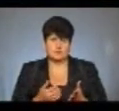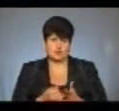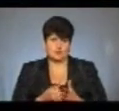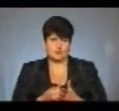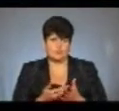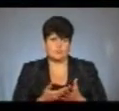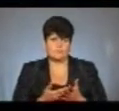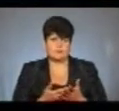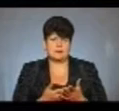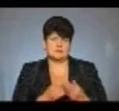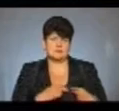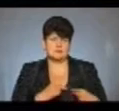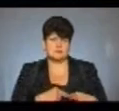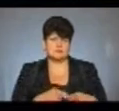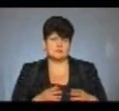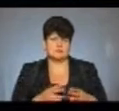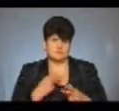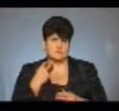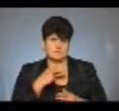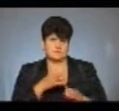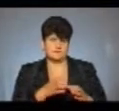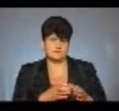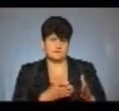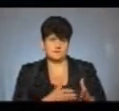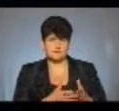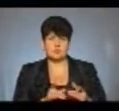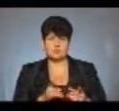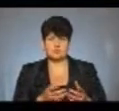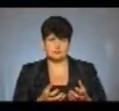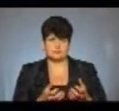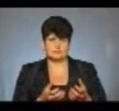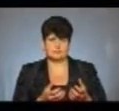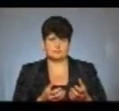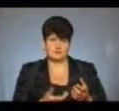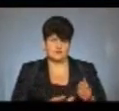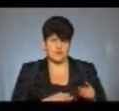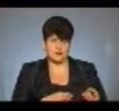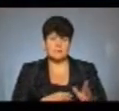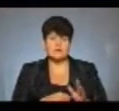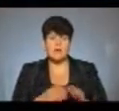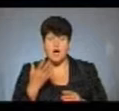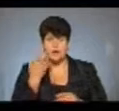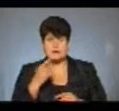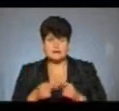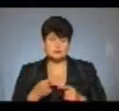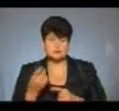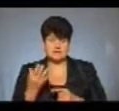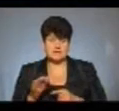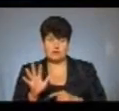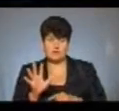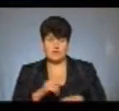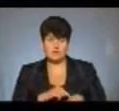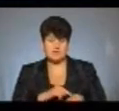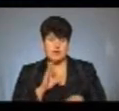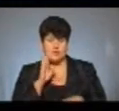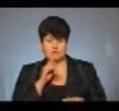до співробітників колонії стосовно утримання нашого. Коли нас наступного дня зранку, в 5-й ранку,